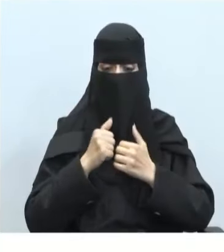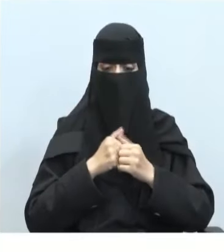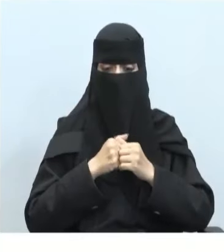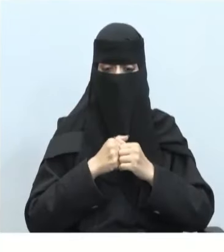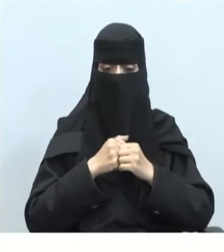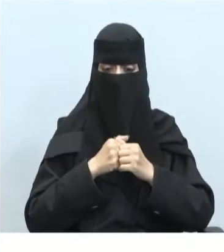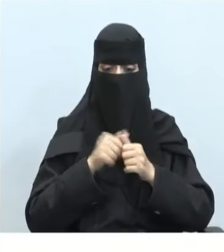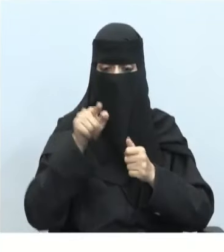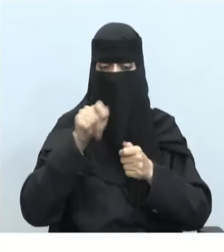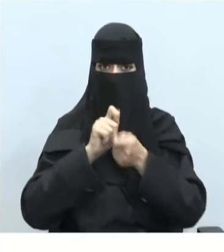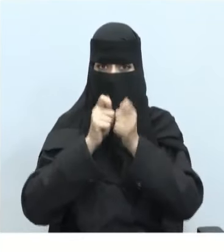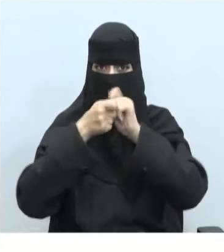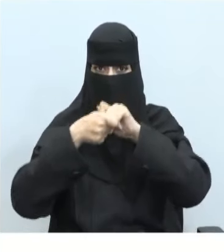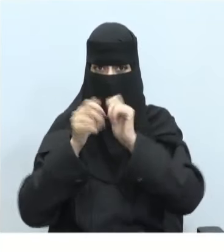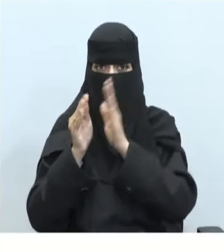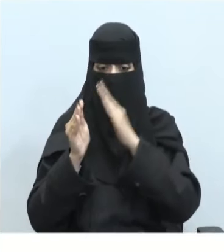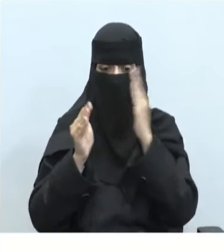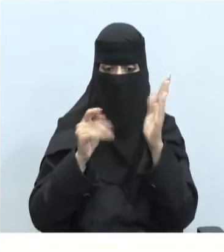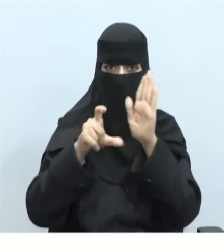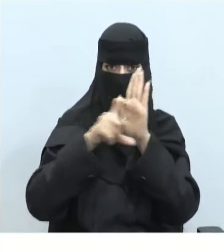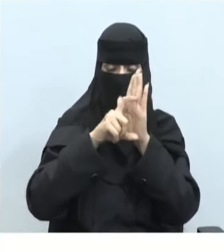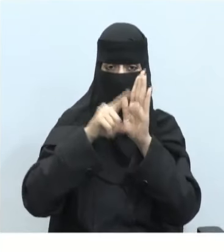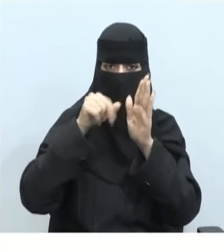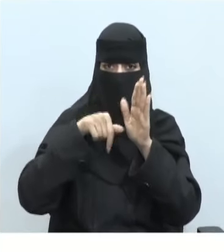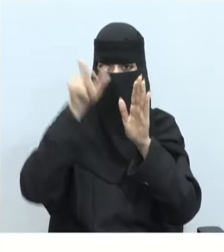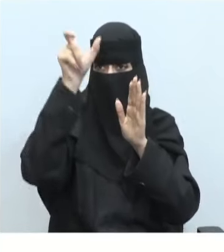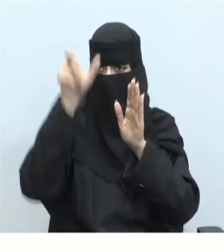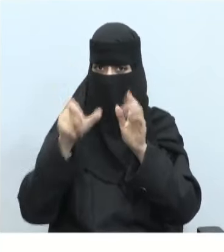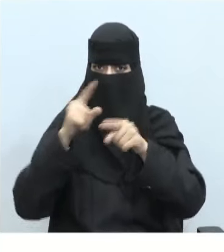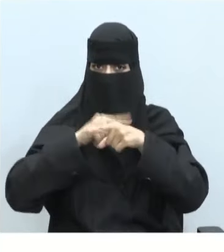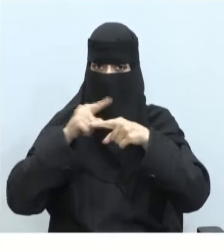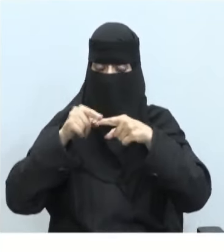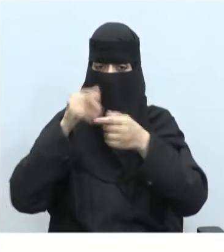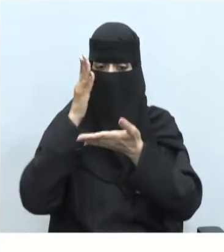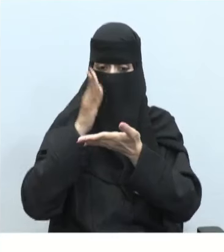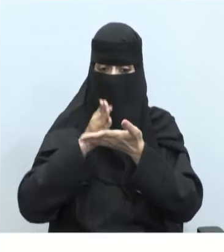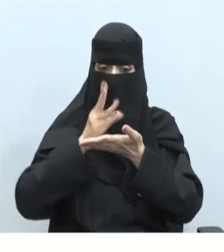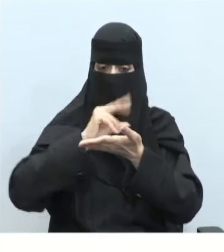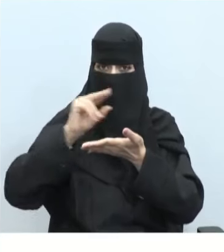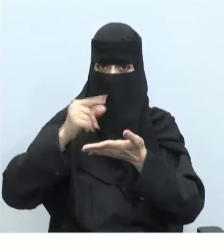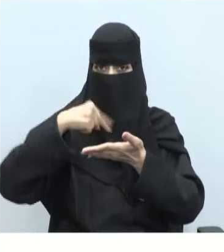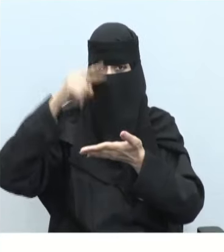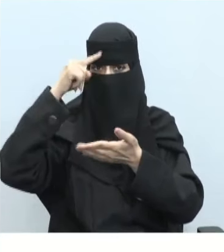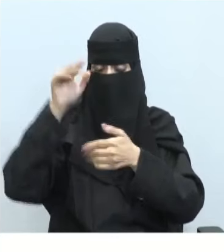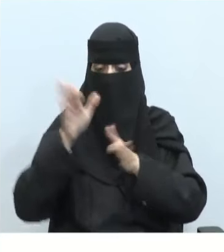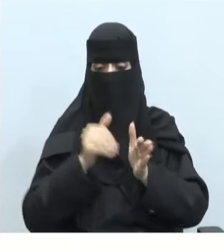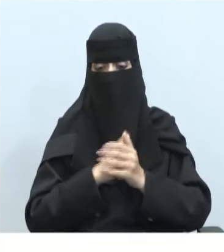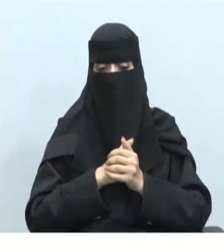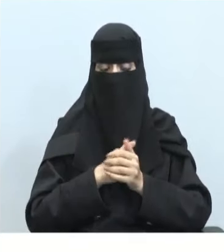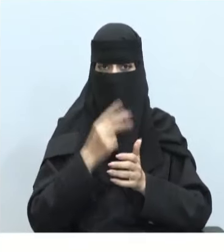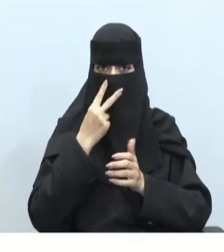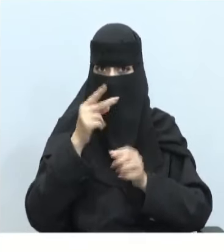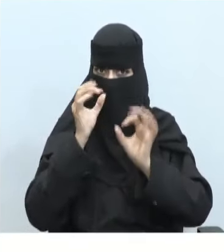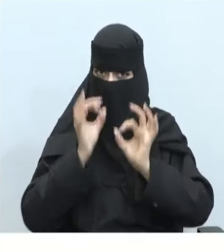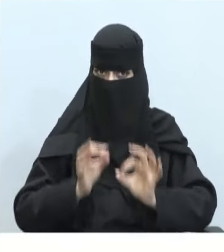مرقمه ستتغير محاذاه النص في الصف الى الوسط في هذا المثال تلاحظ